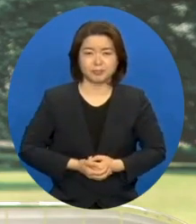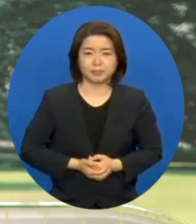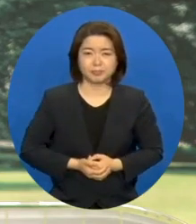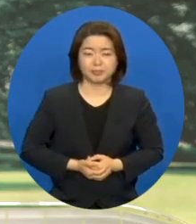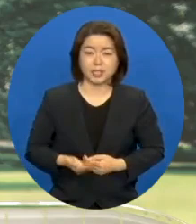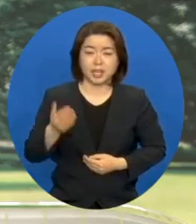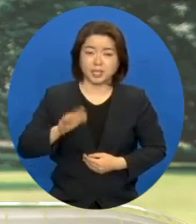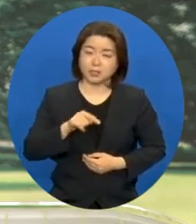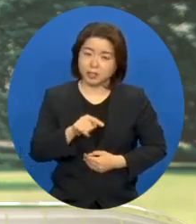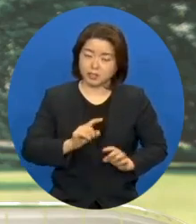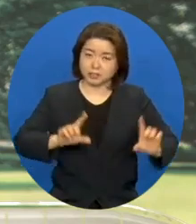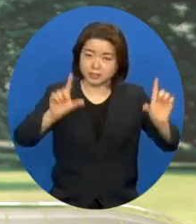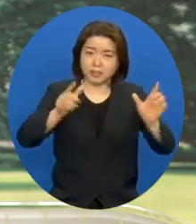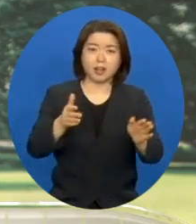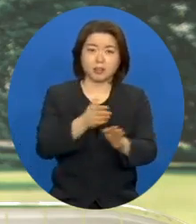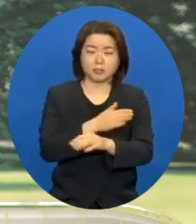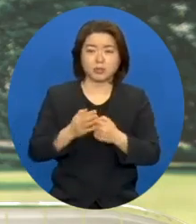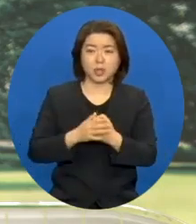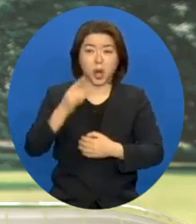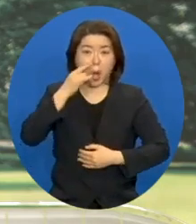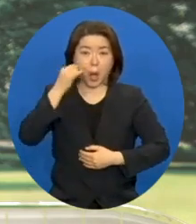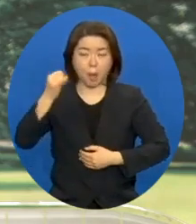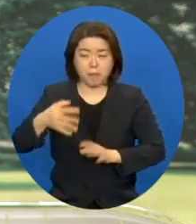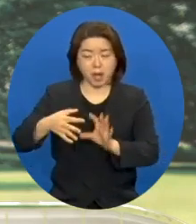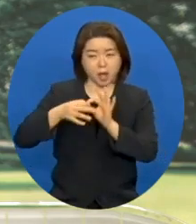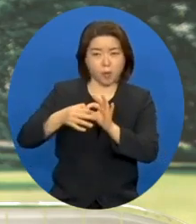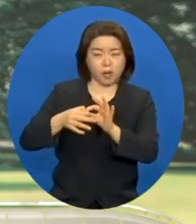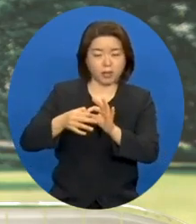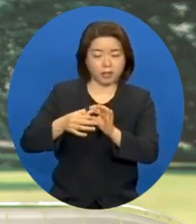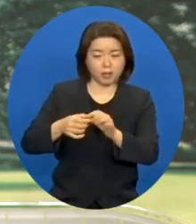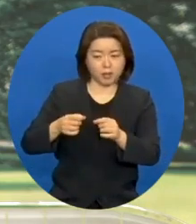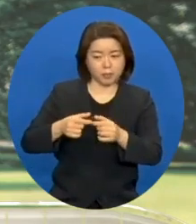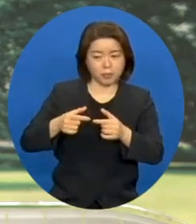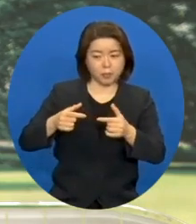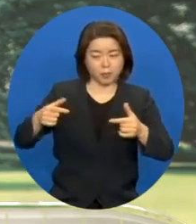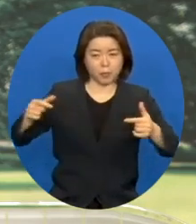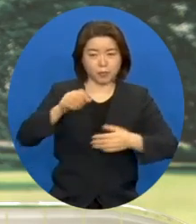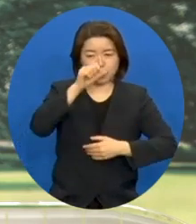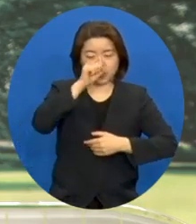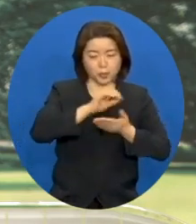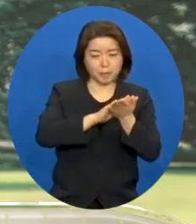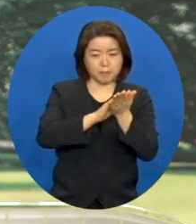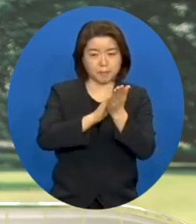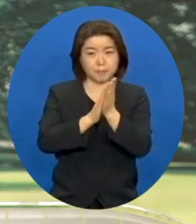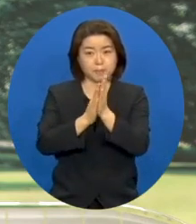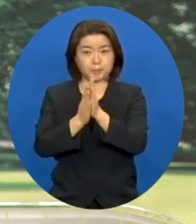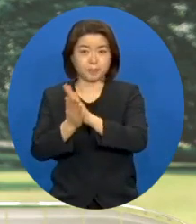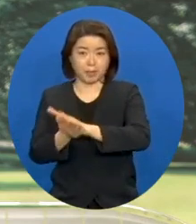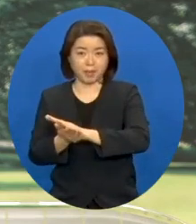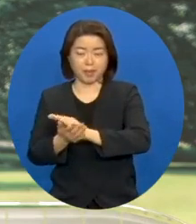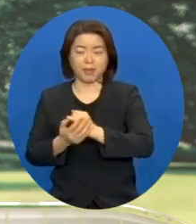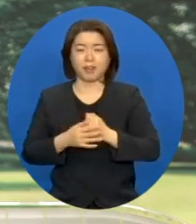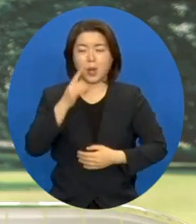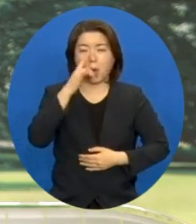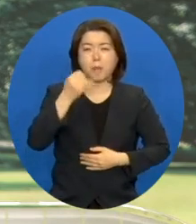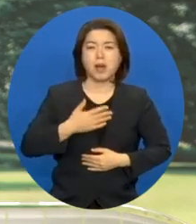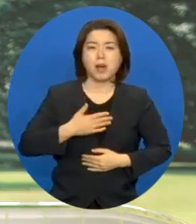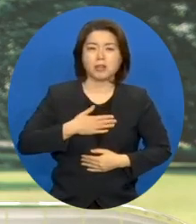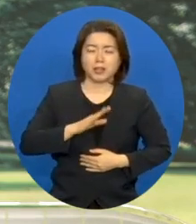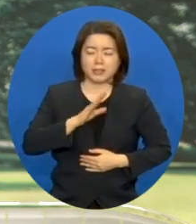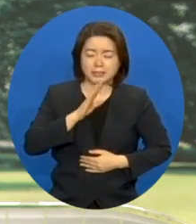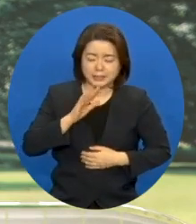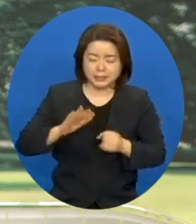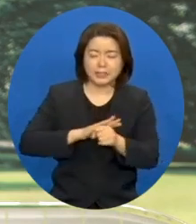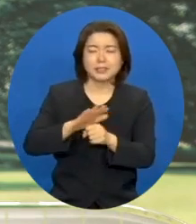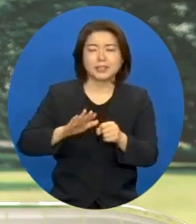그런데 그날부터 엄마와의 관계가 점점 회복되기 시작했는데 엄마가 나를 너무나도